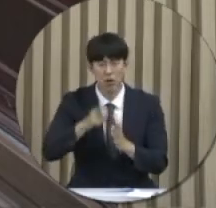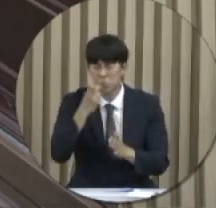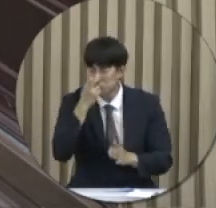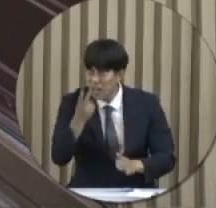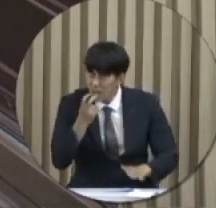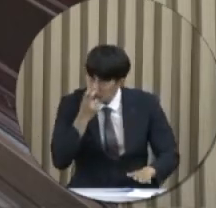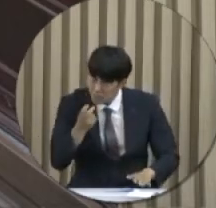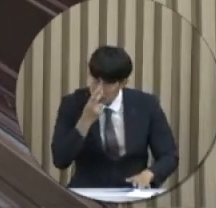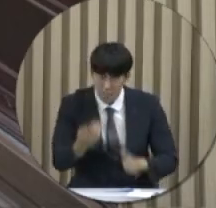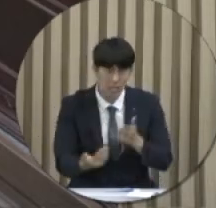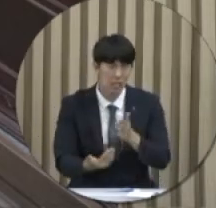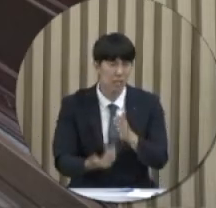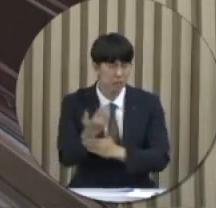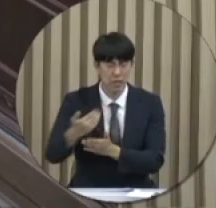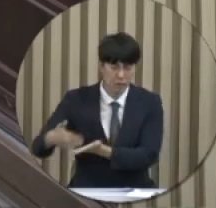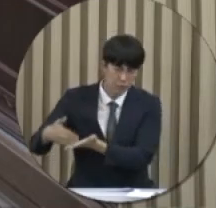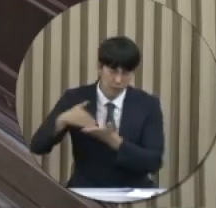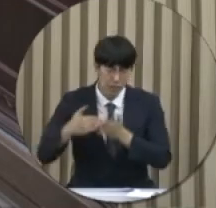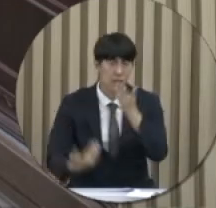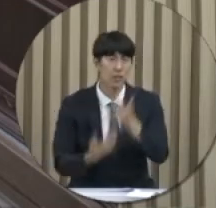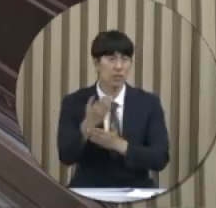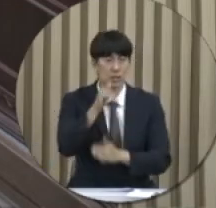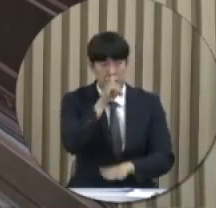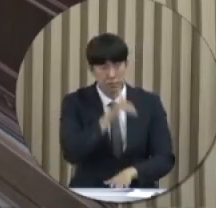민원이 계속 발생이 지속적으로 됩니다.